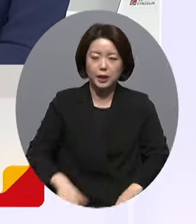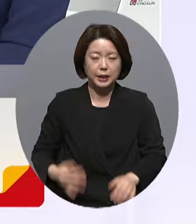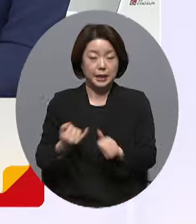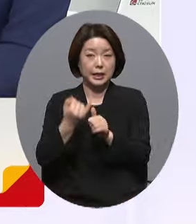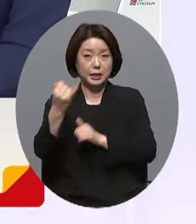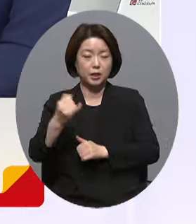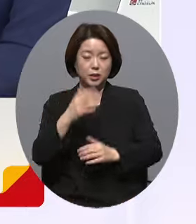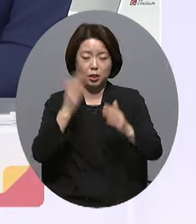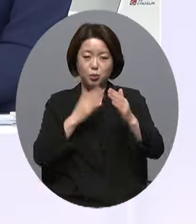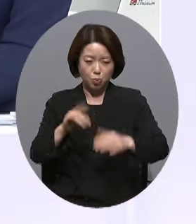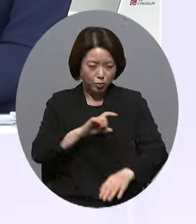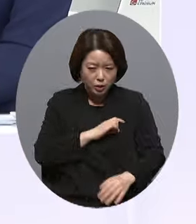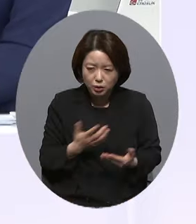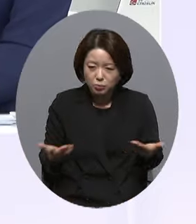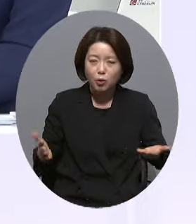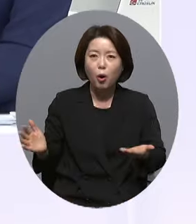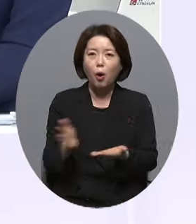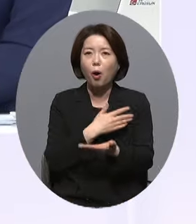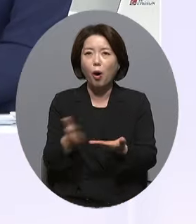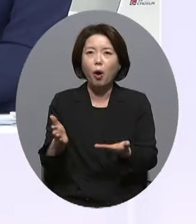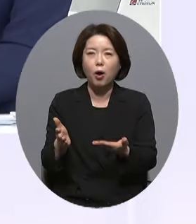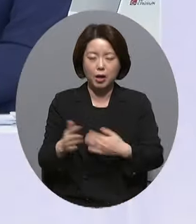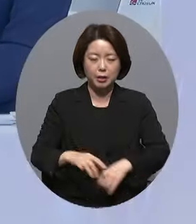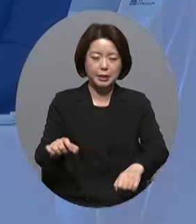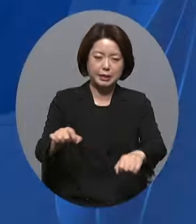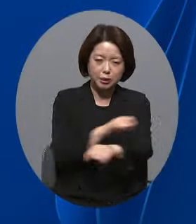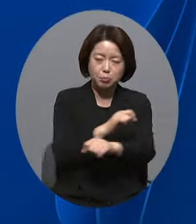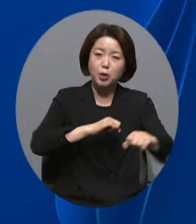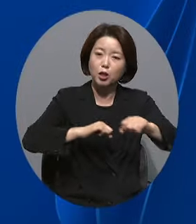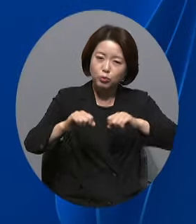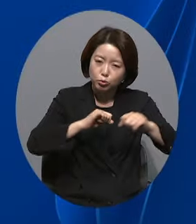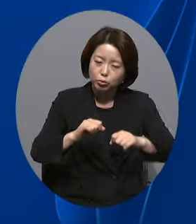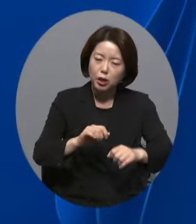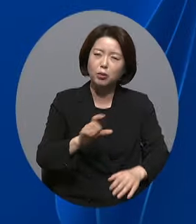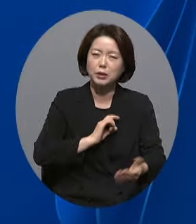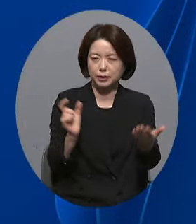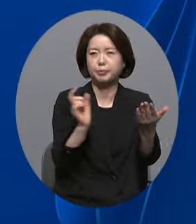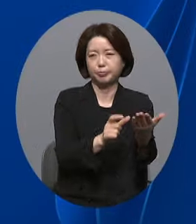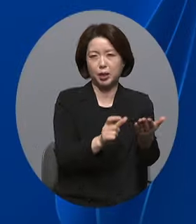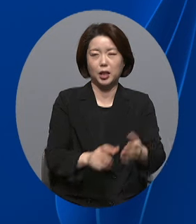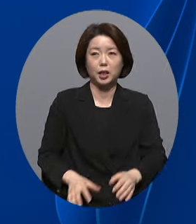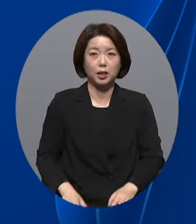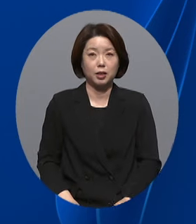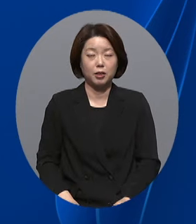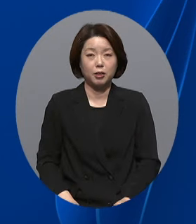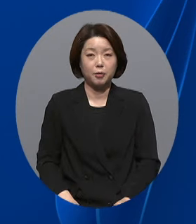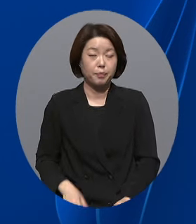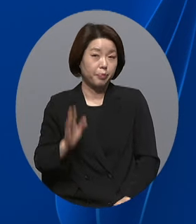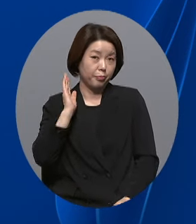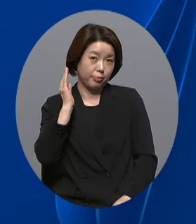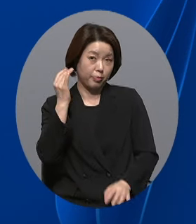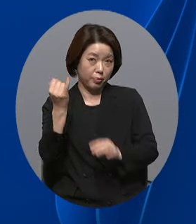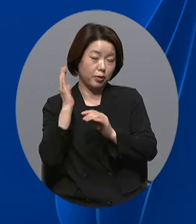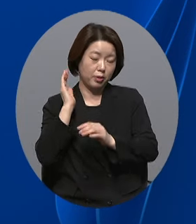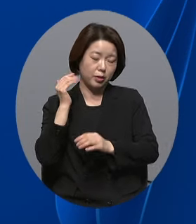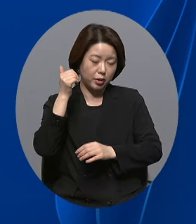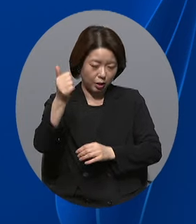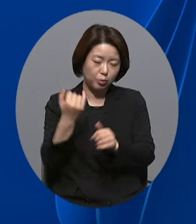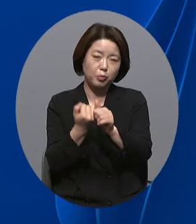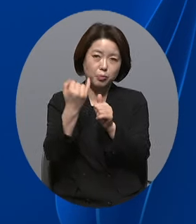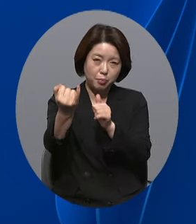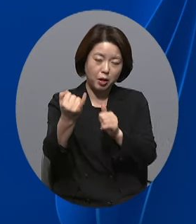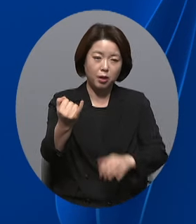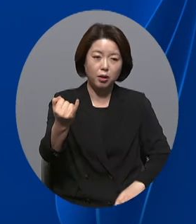때문에 특별수행원으로 표현한 거다 이렇게 설명을 했고요. 저도 또 알아보니까 영부인은 실제로 정상 외교에서는 대통령 다음